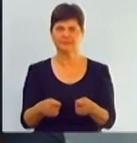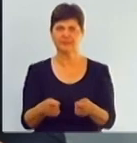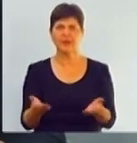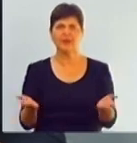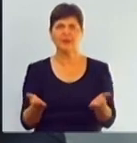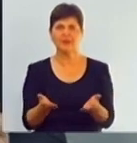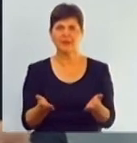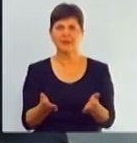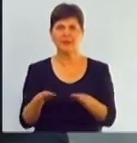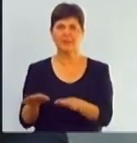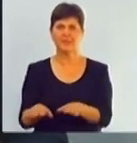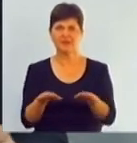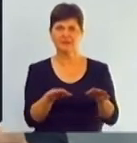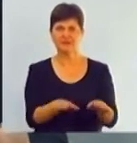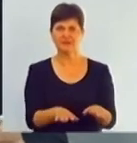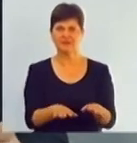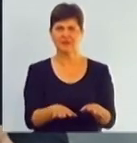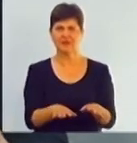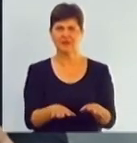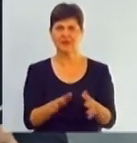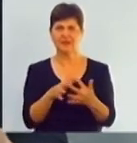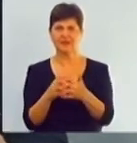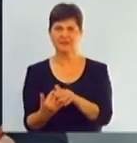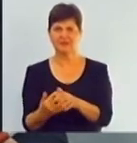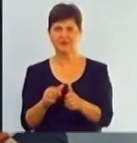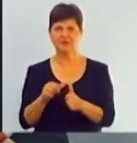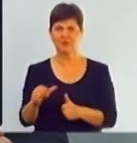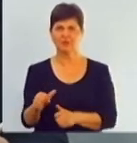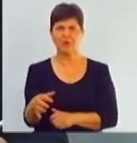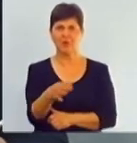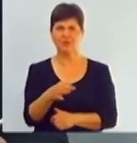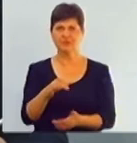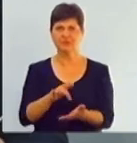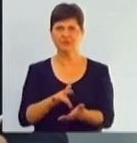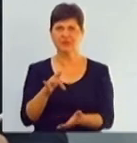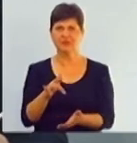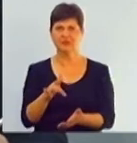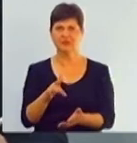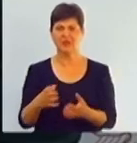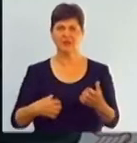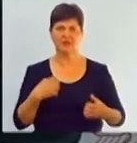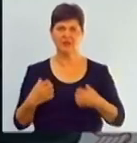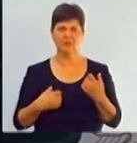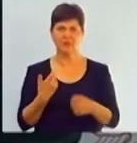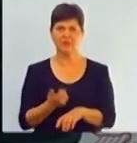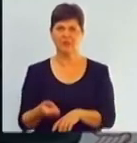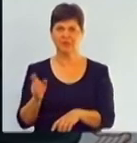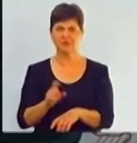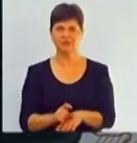місця в населених пунктах, зокрема в обласному центрі, у вас викликають тривогу?